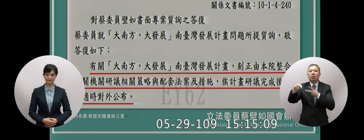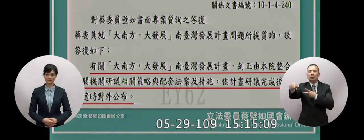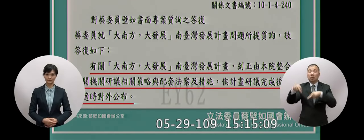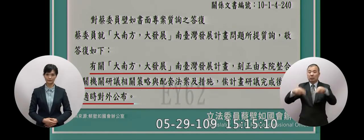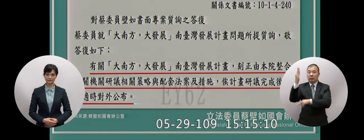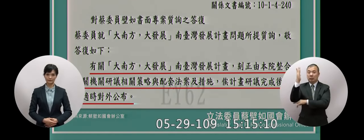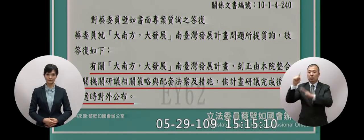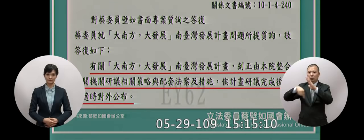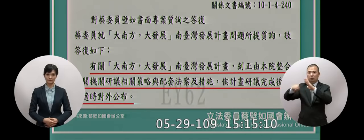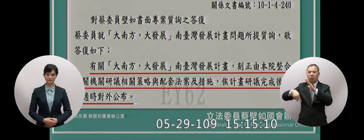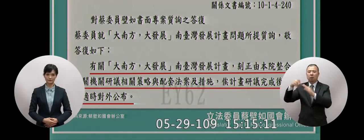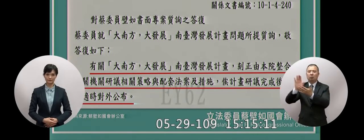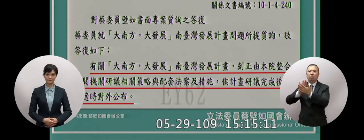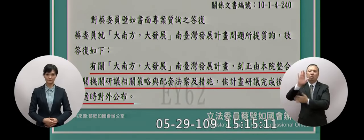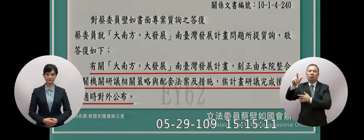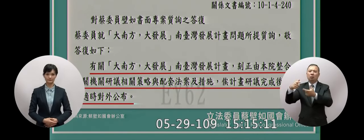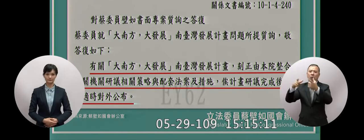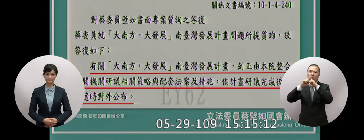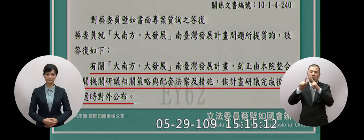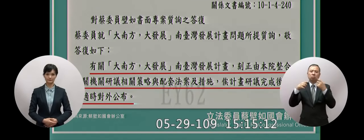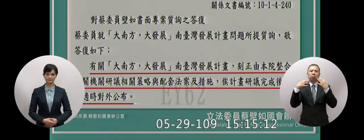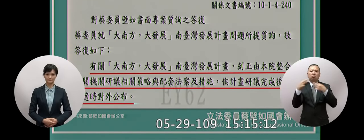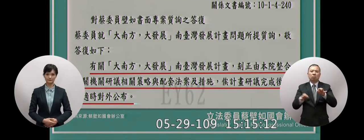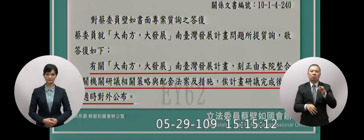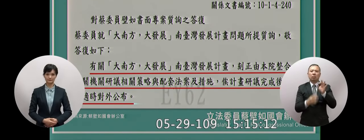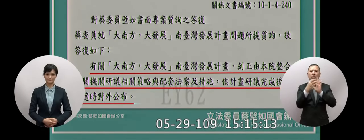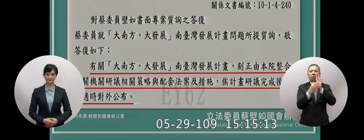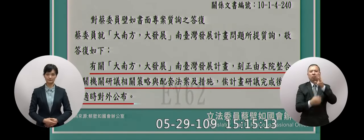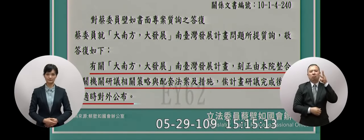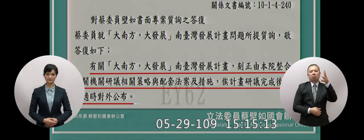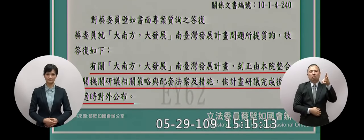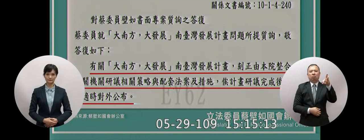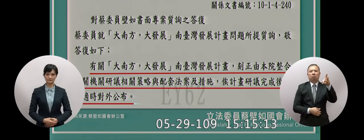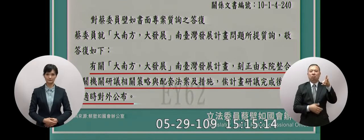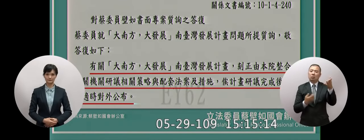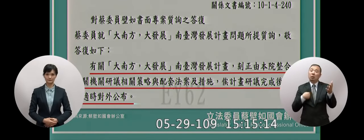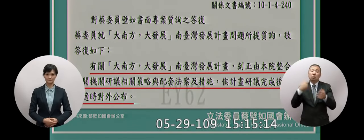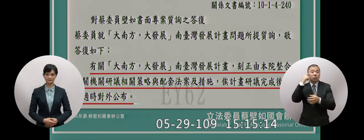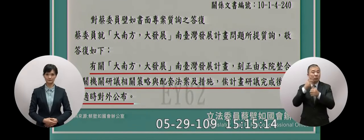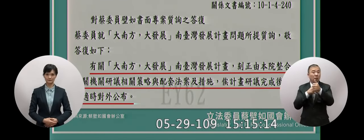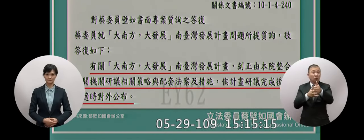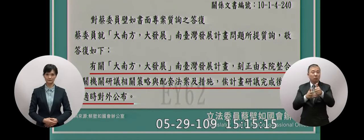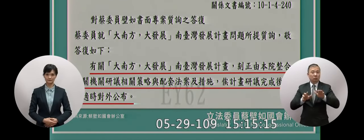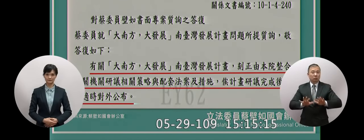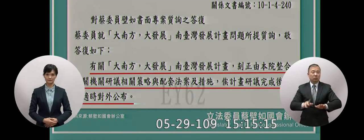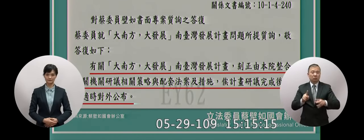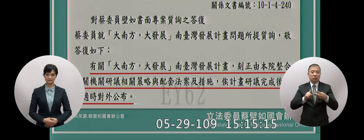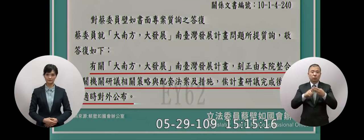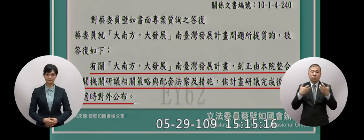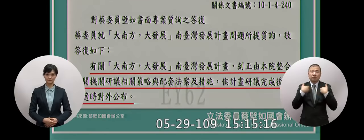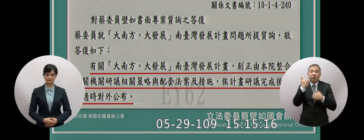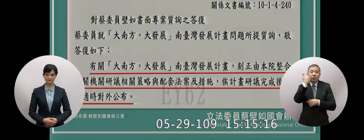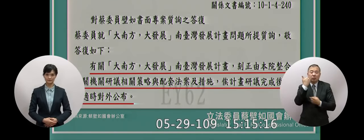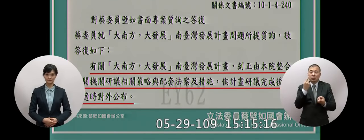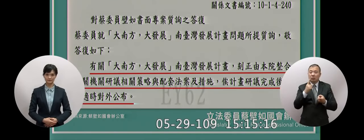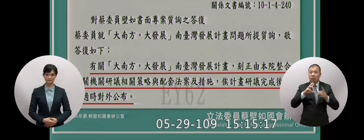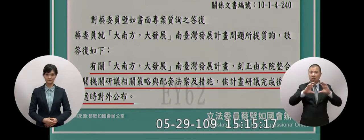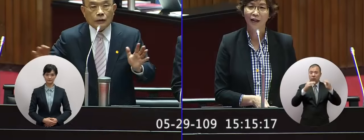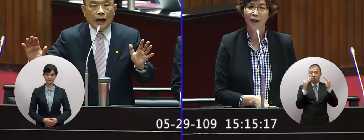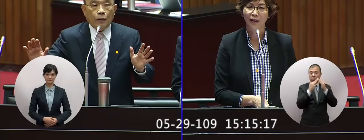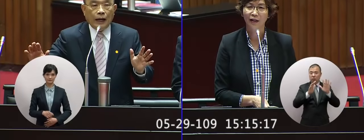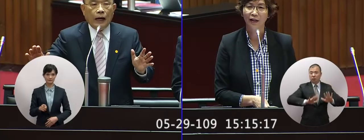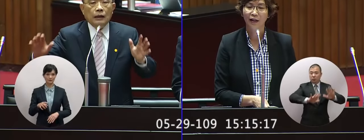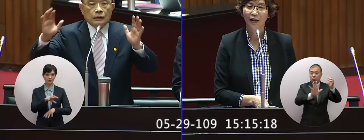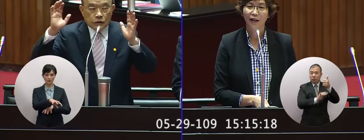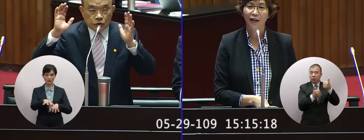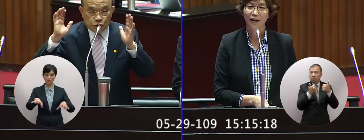样三个字了吼。院长，我想问一下，这个大南方大发展的主政单位是哪个单位？国发会吗？ 不，这很